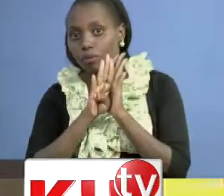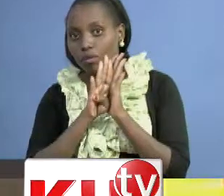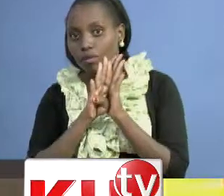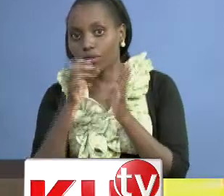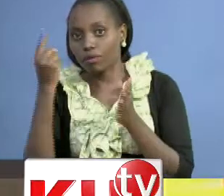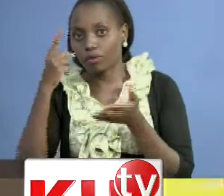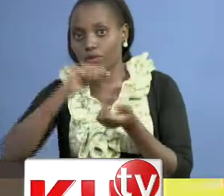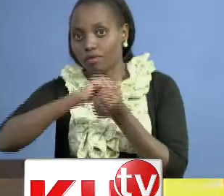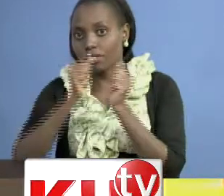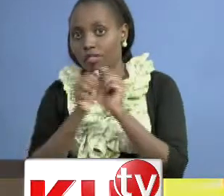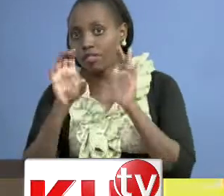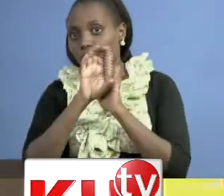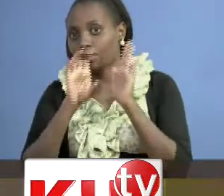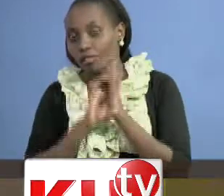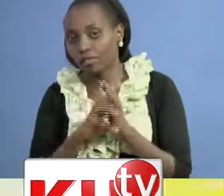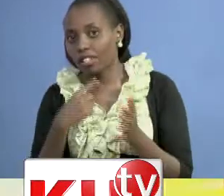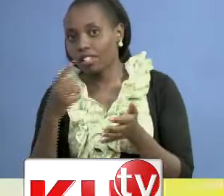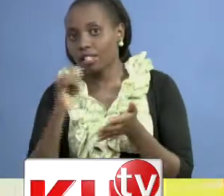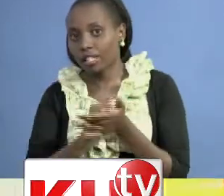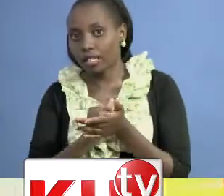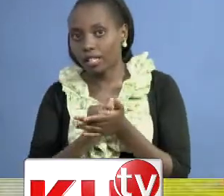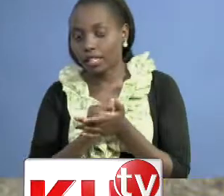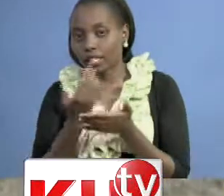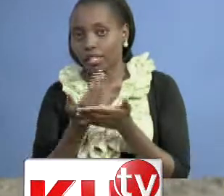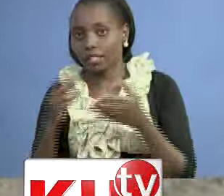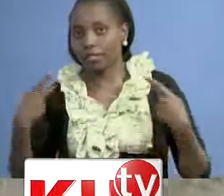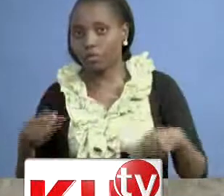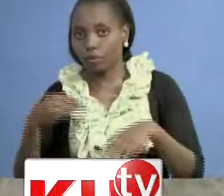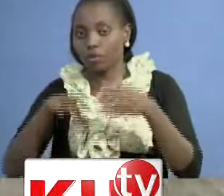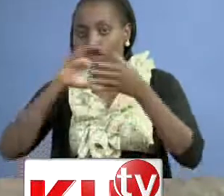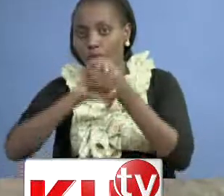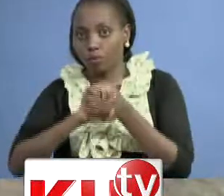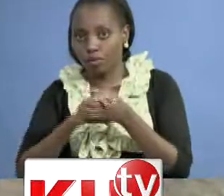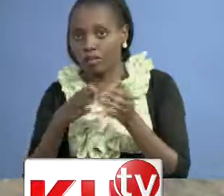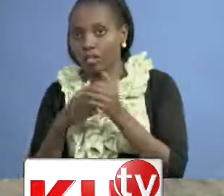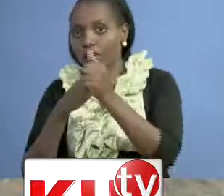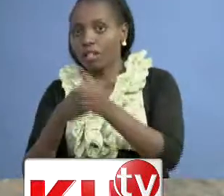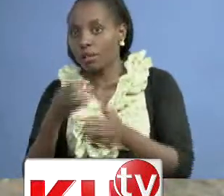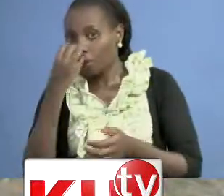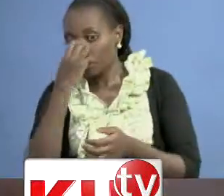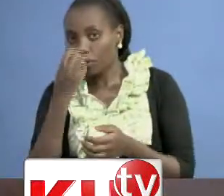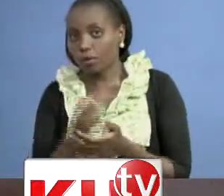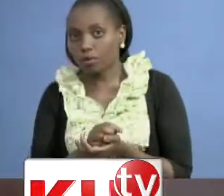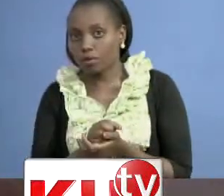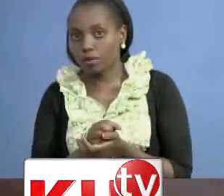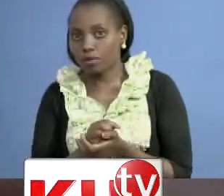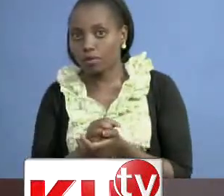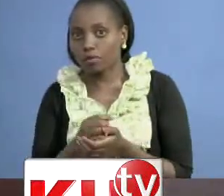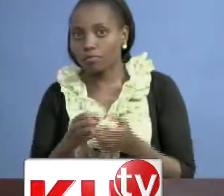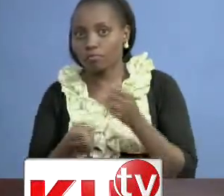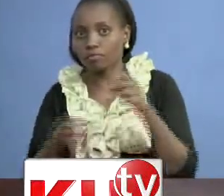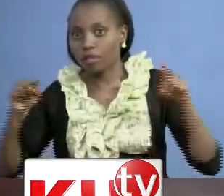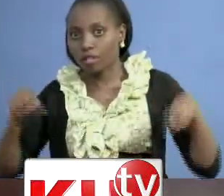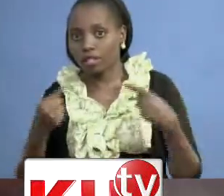katiba. Kamketa amesema baadhi ya watu katika Jubilee wakiongozwa na Ruto wamewachochea wanachama kuupinga mswada